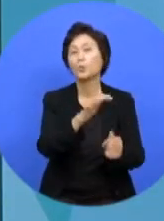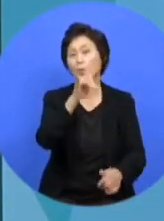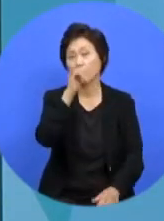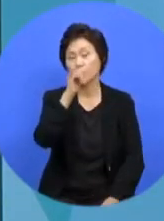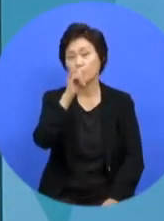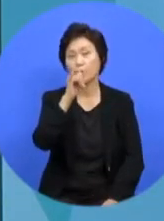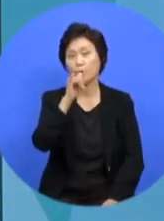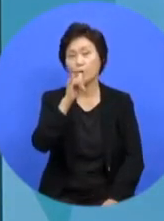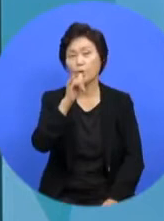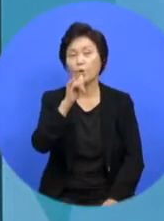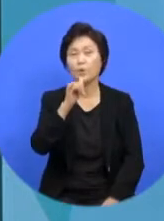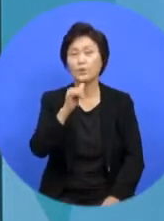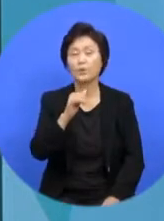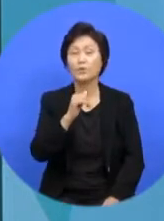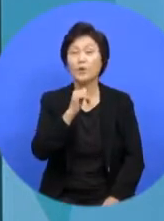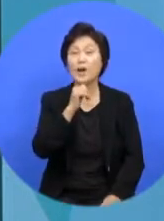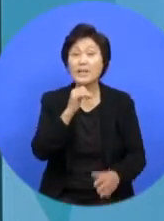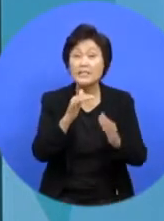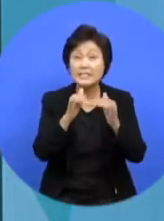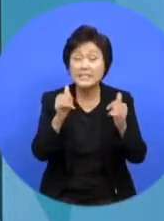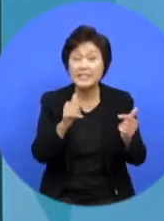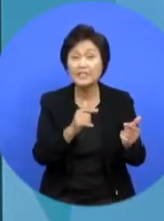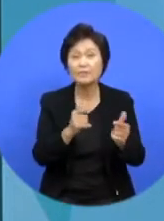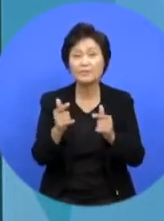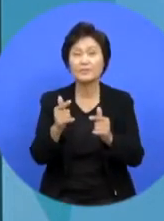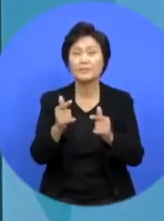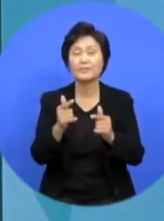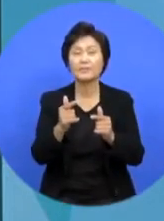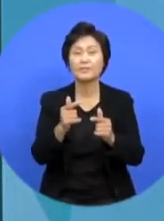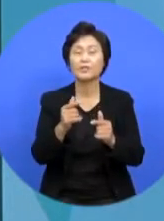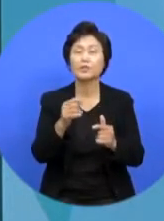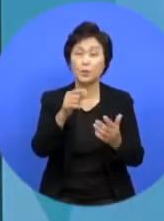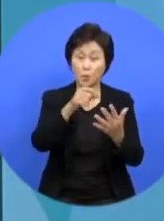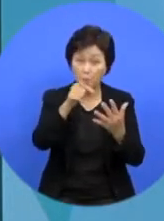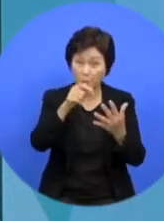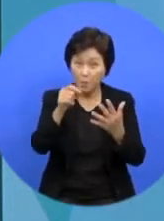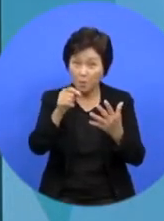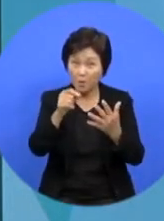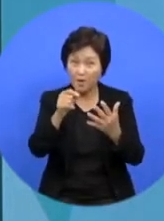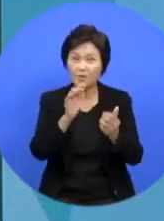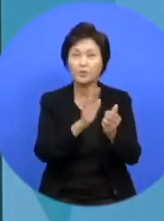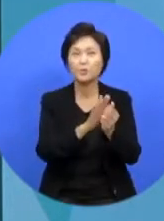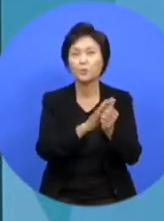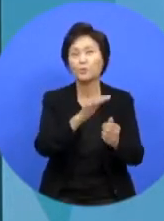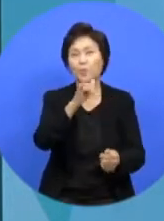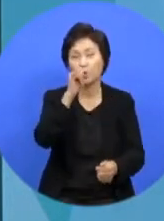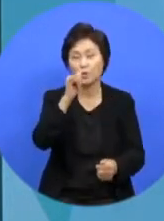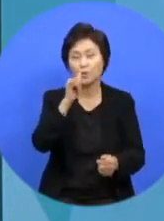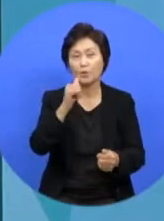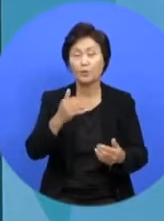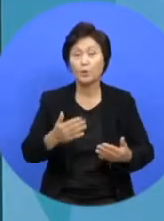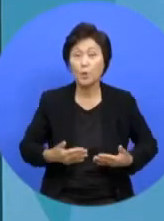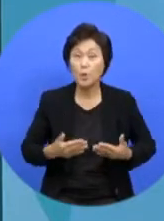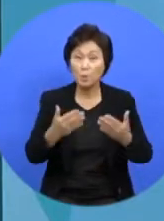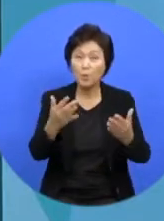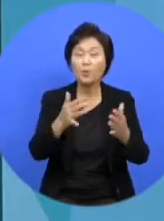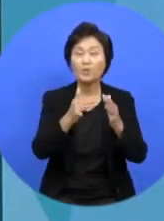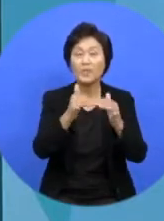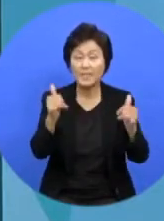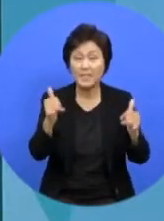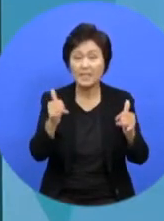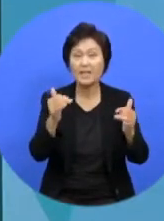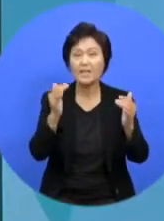네, 저소득층 자녀들도 지금 저희가 선별해서 주고 있고 학부모 봉사자들 또 장학금도 있고